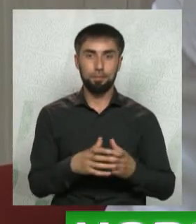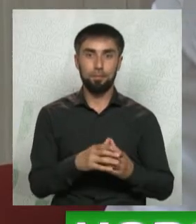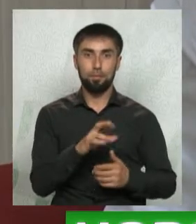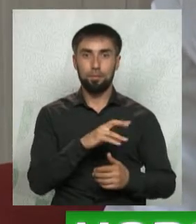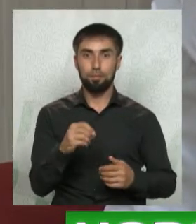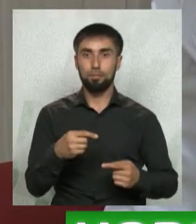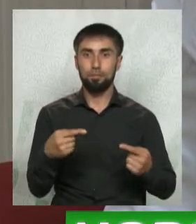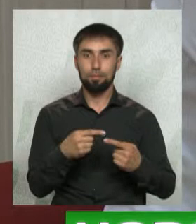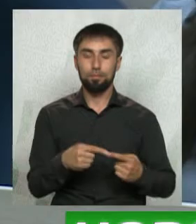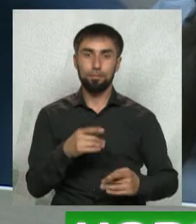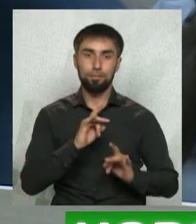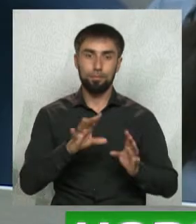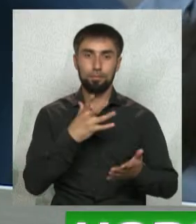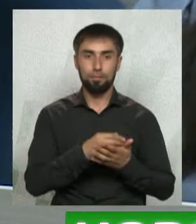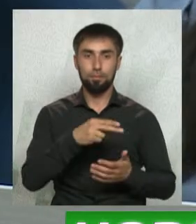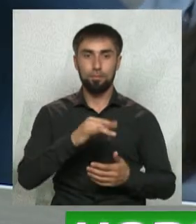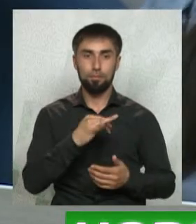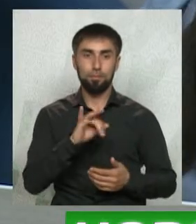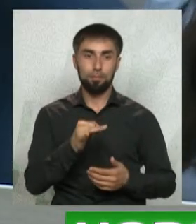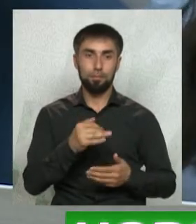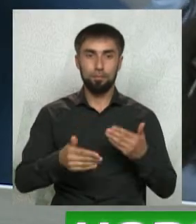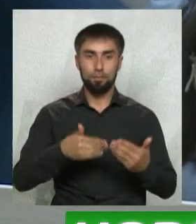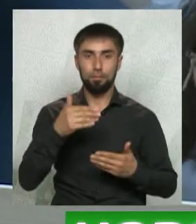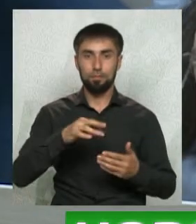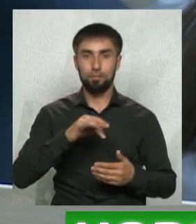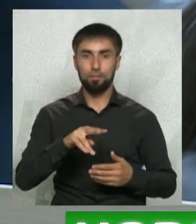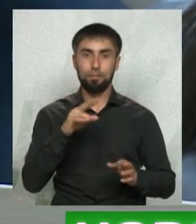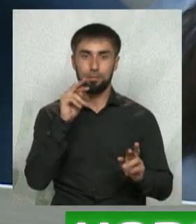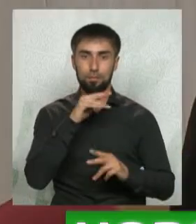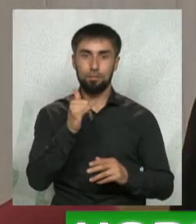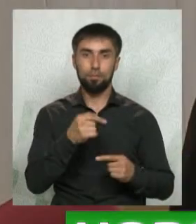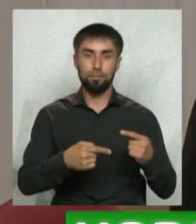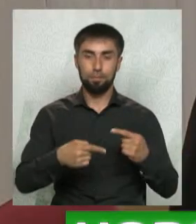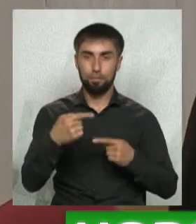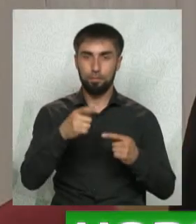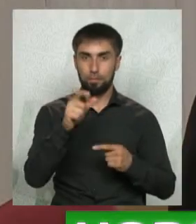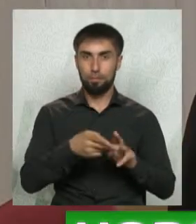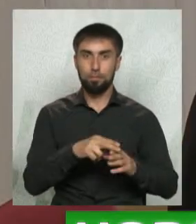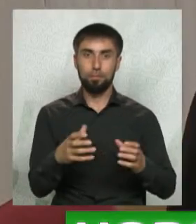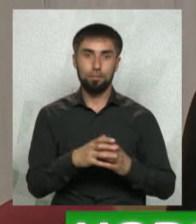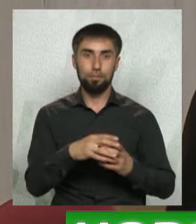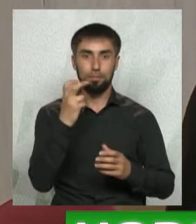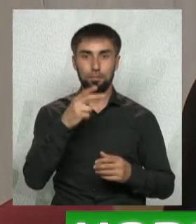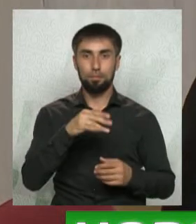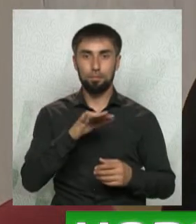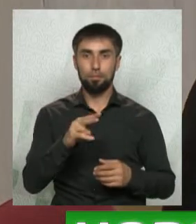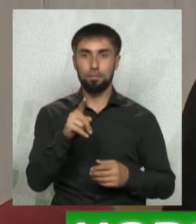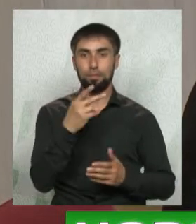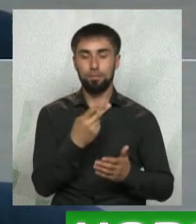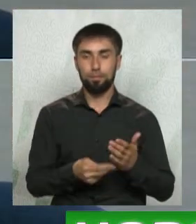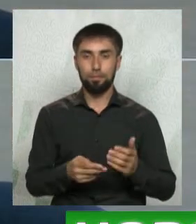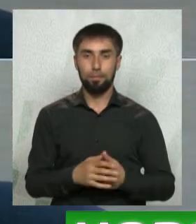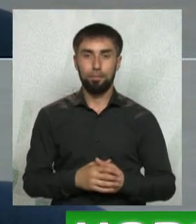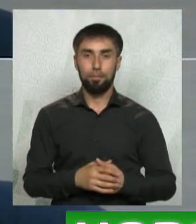более конкретно разъяснить свою позицию и выявить потенциальные ошибки у противника. Команде «Черный дельфин» повезло сегодня